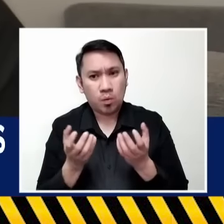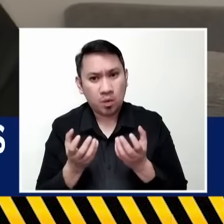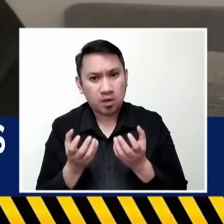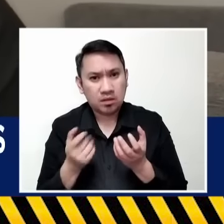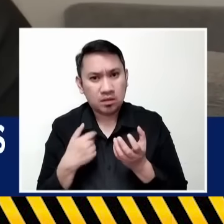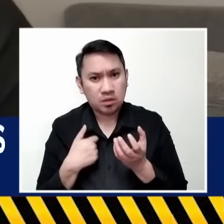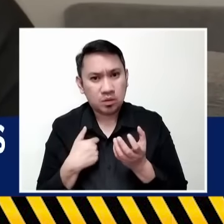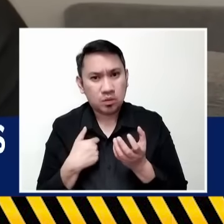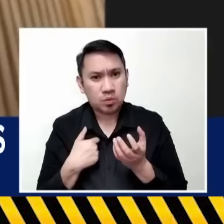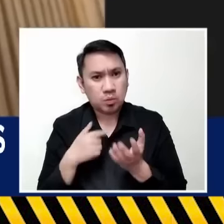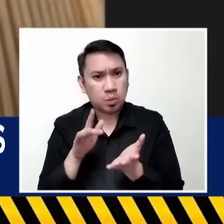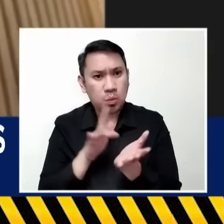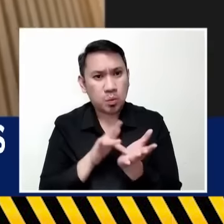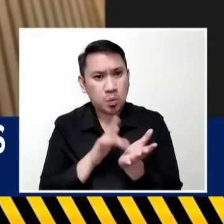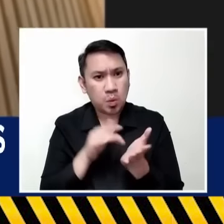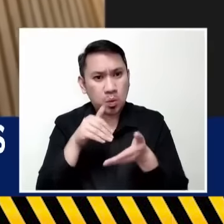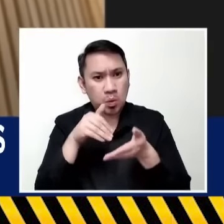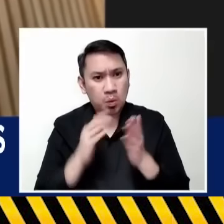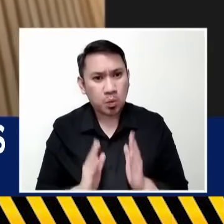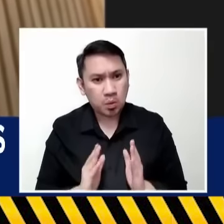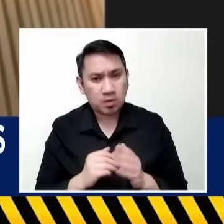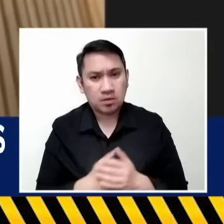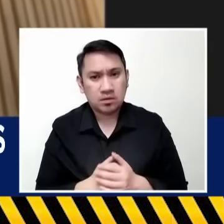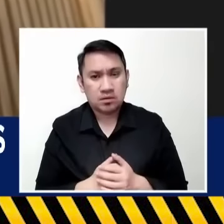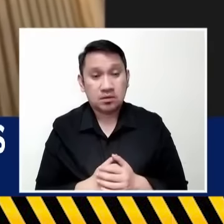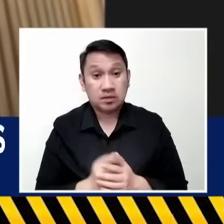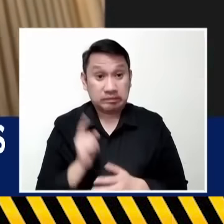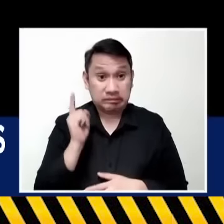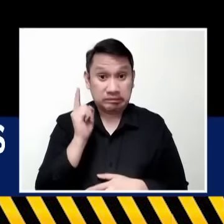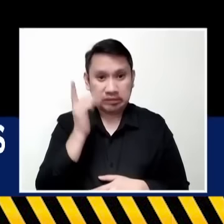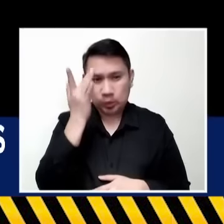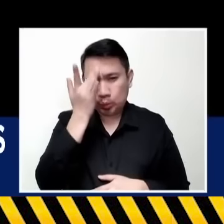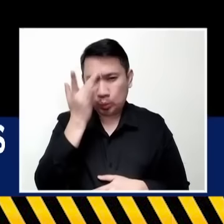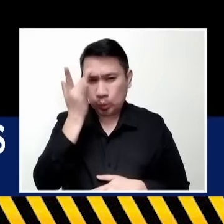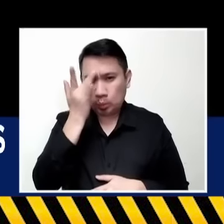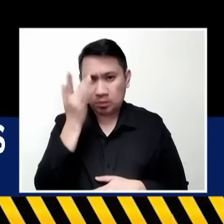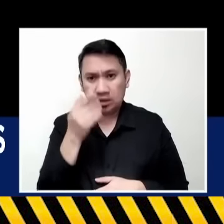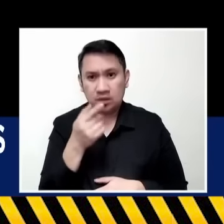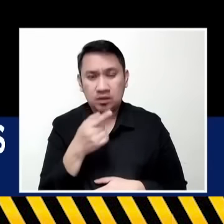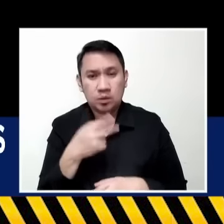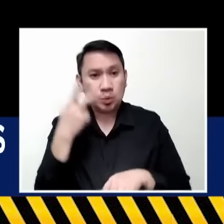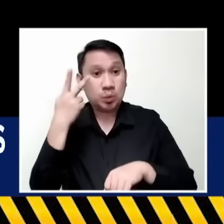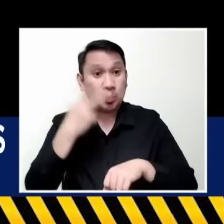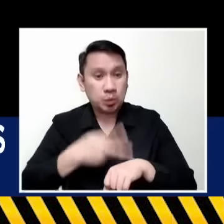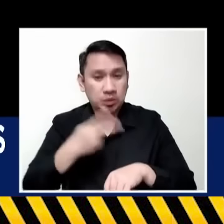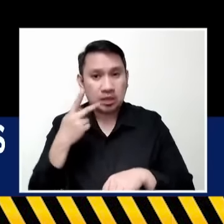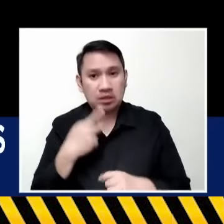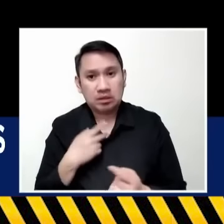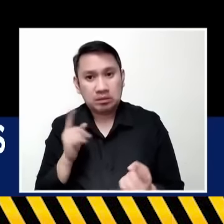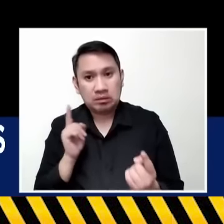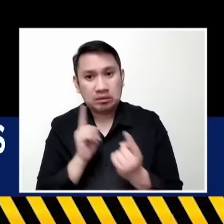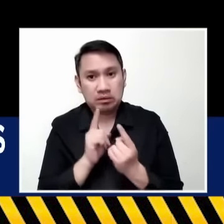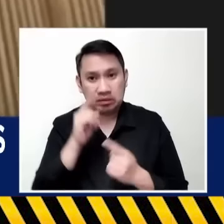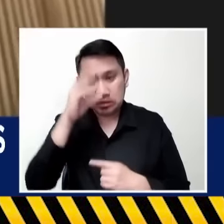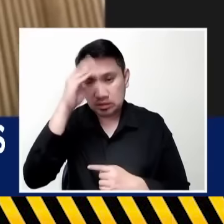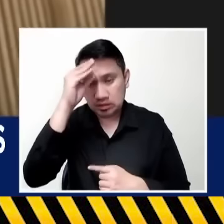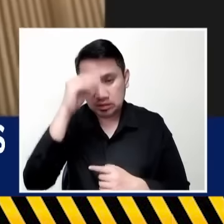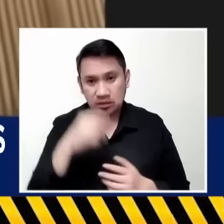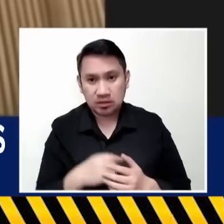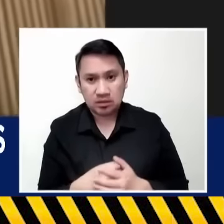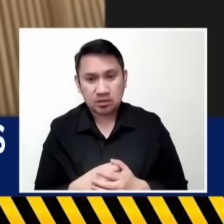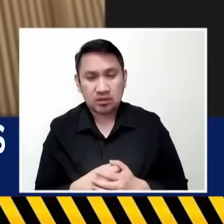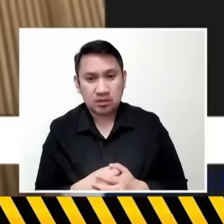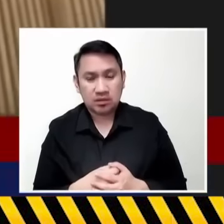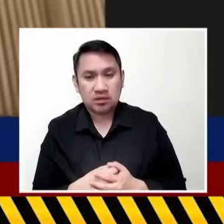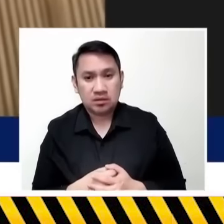makaisa sa mga estudyante. Trauma naman ang inabot ni alias Tricia na 2 beses na ang nilapitan ng lalaki. Sana na